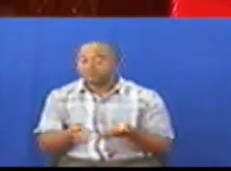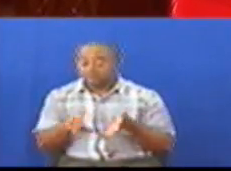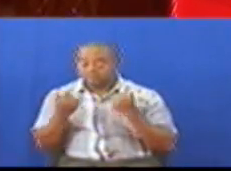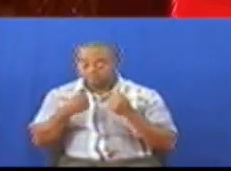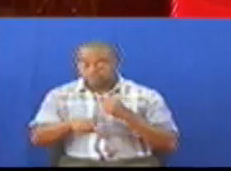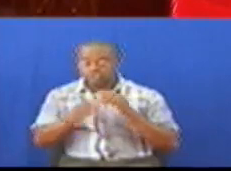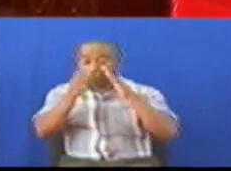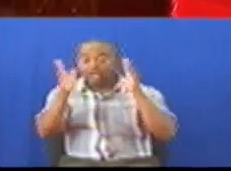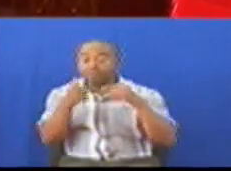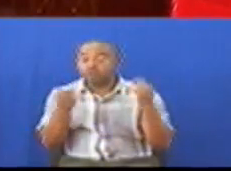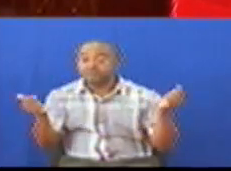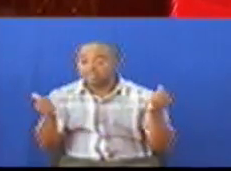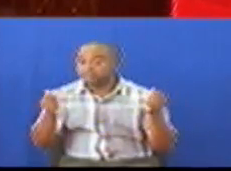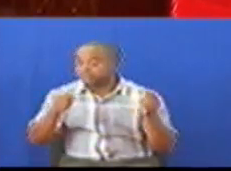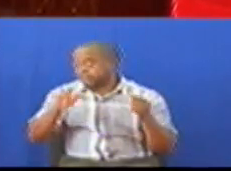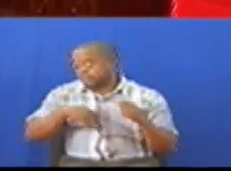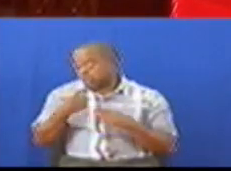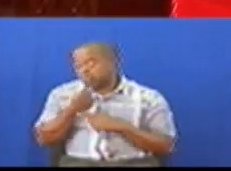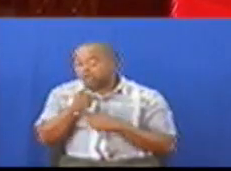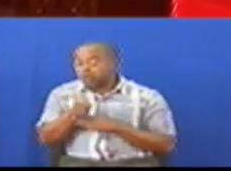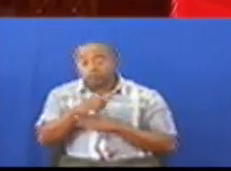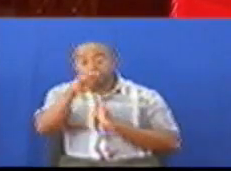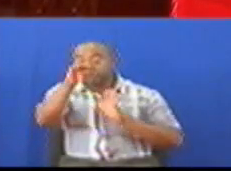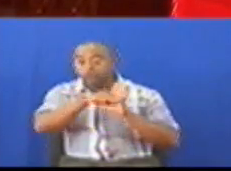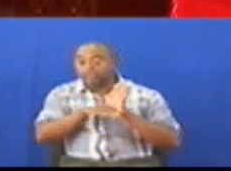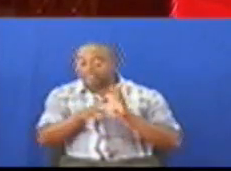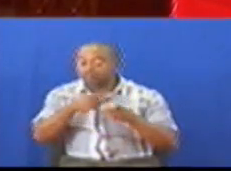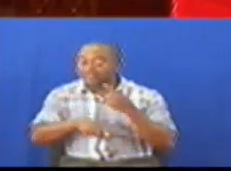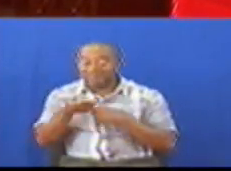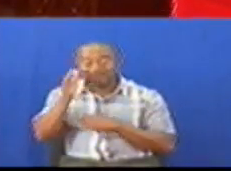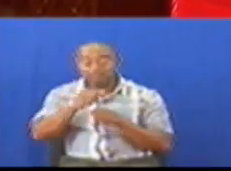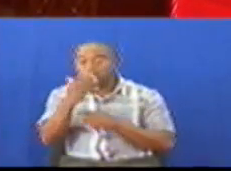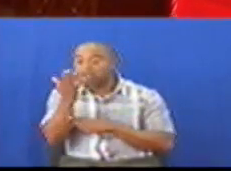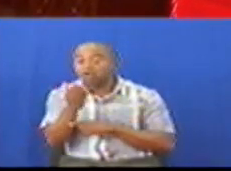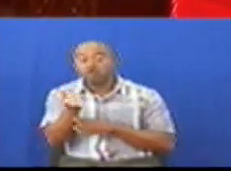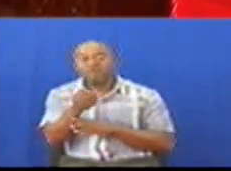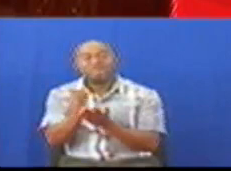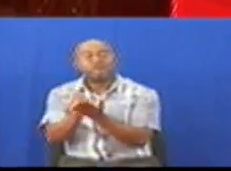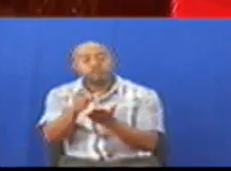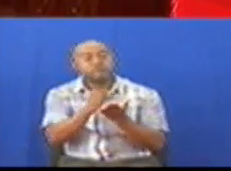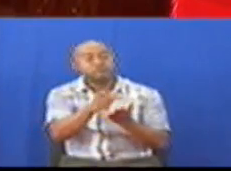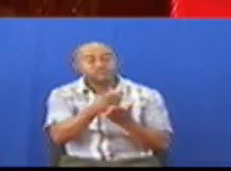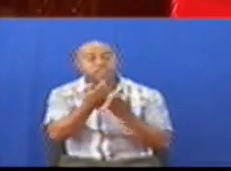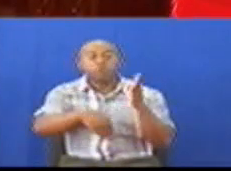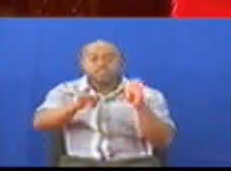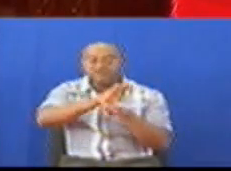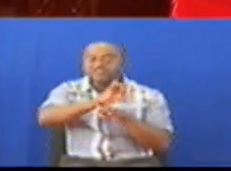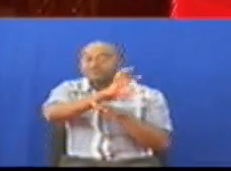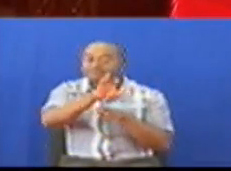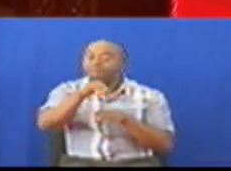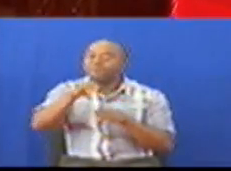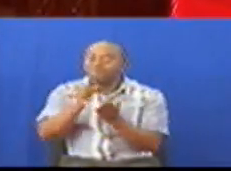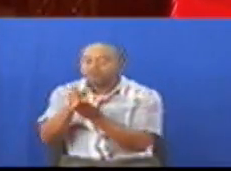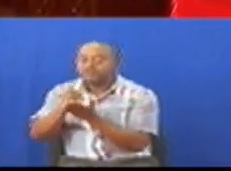inasema kwa mfumo huu ambao umeibuka katika sikaza ya awamu ya tano wa kuhakikisha inasigina katiba na sheria zake